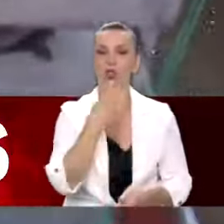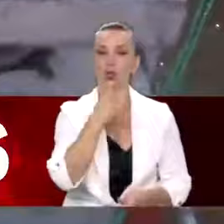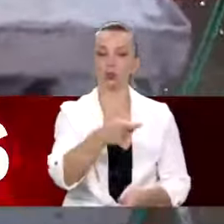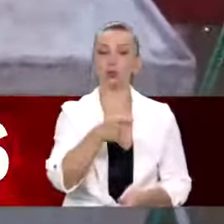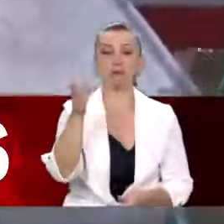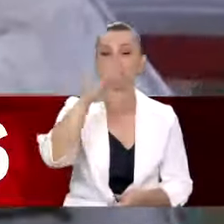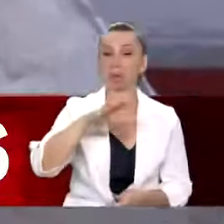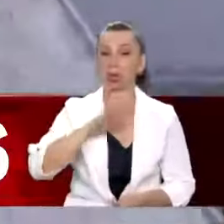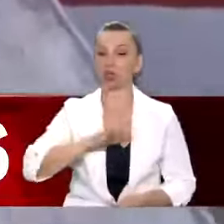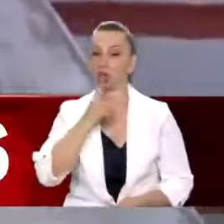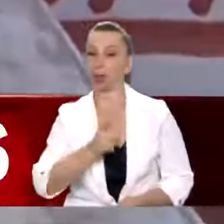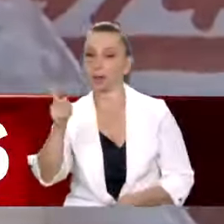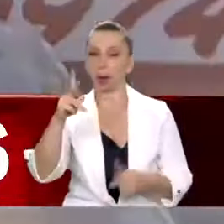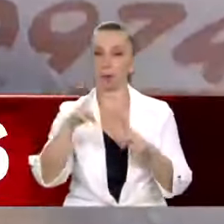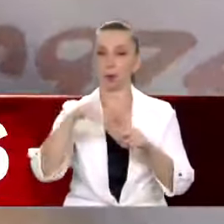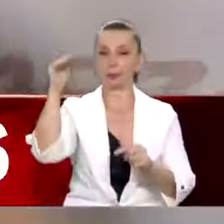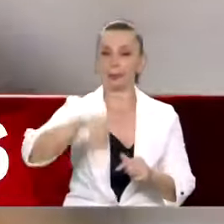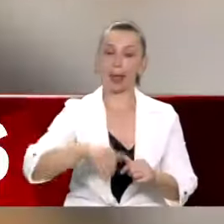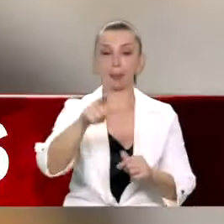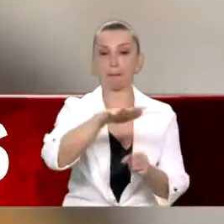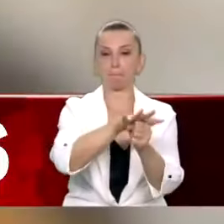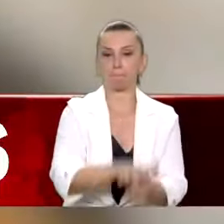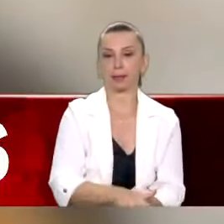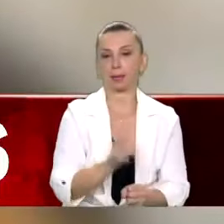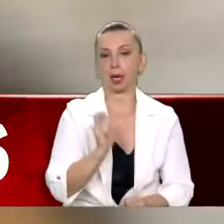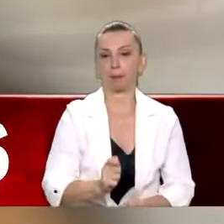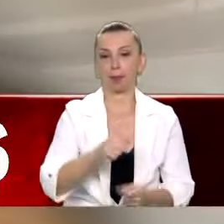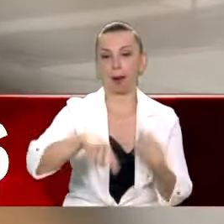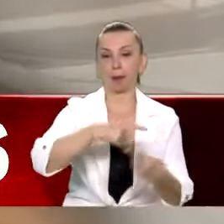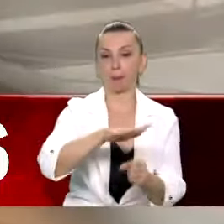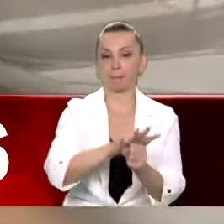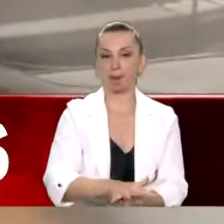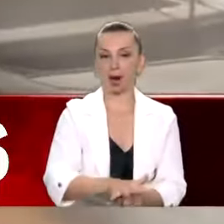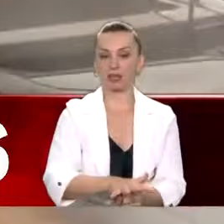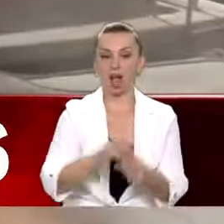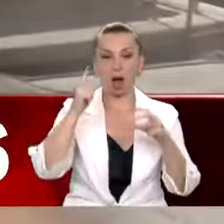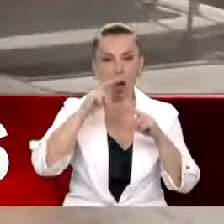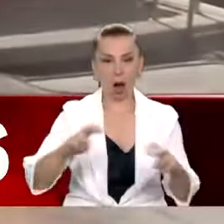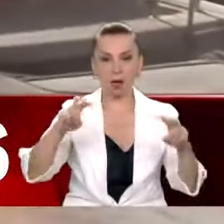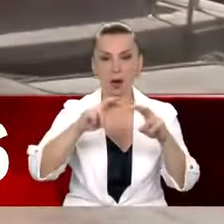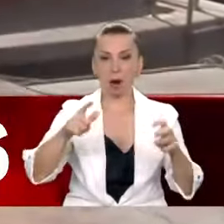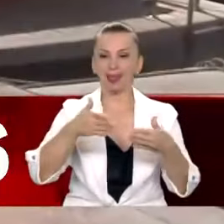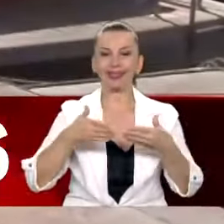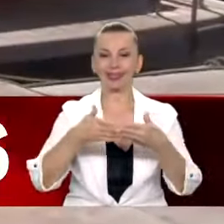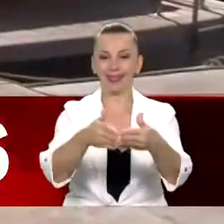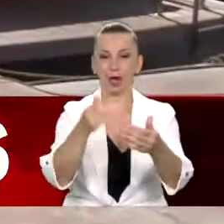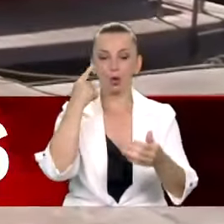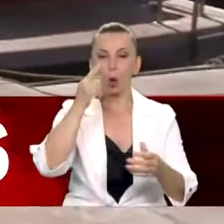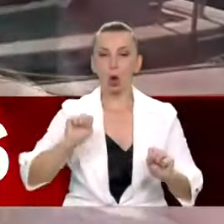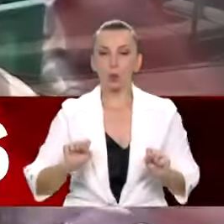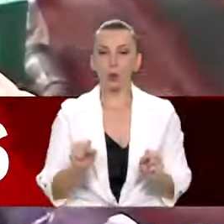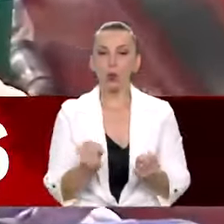Bir ihbar üzerine harekete geçen polis barınağa baskın yaptı. Yapılan aramada teknelerin birinde derin